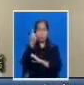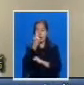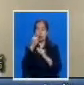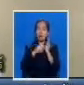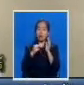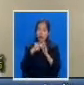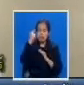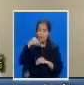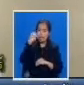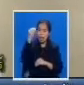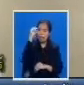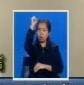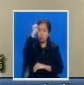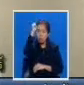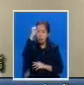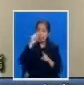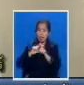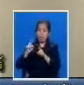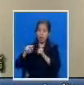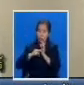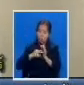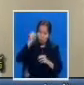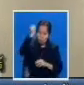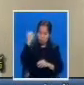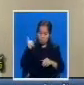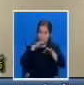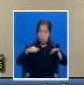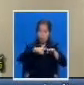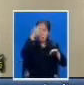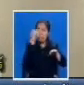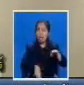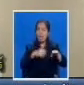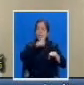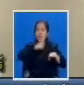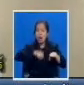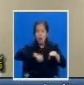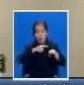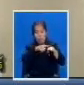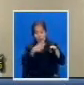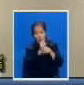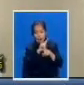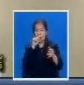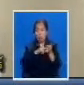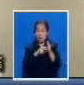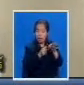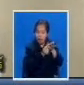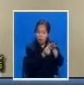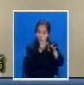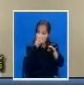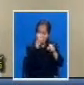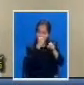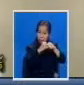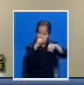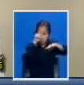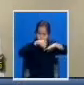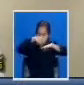ขสมก.เนี่ยสามารถที่จะฟื้นขึ้นมานะครับหลุดออกมาจากภาวะของการขาดทุนที่เรื้อรังหรือว่าซ้ำซากมาเป็นเวล